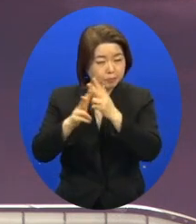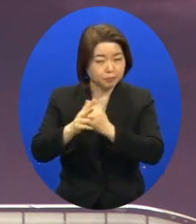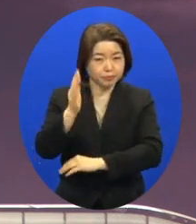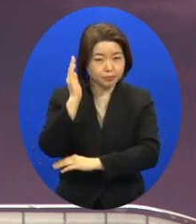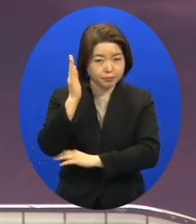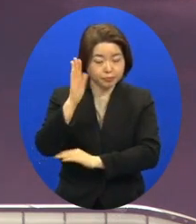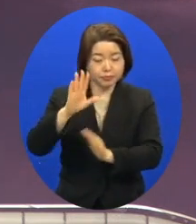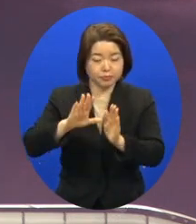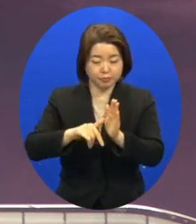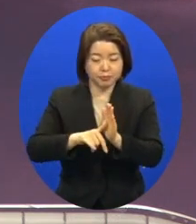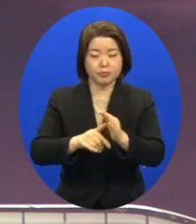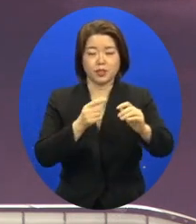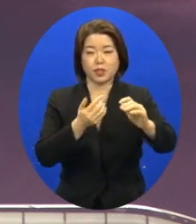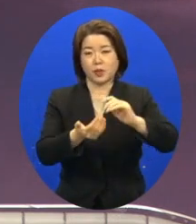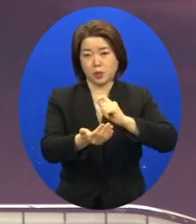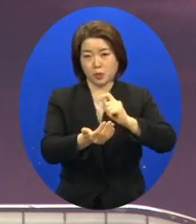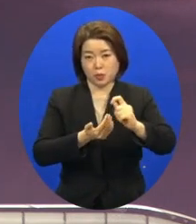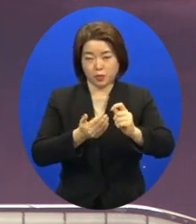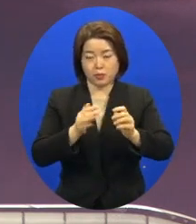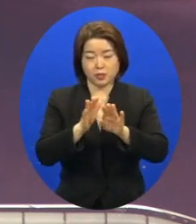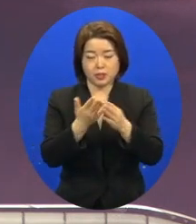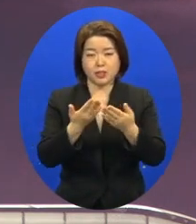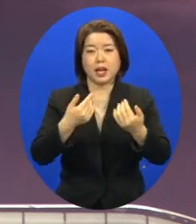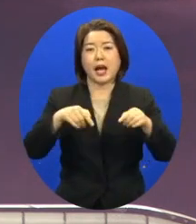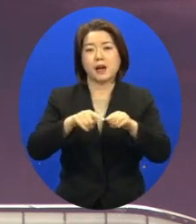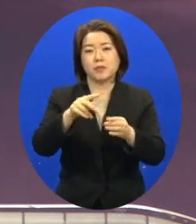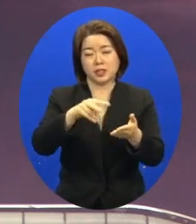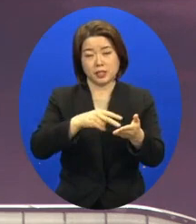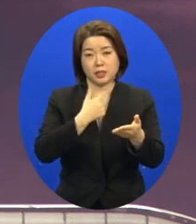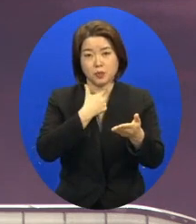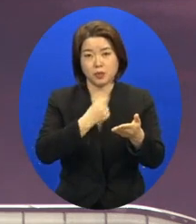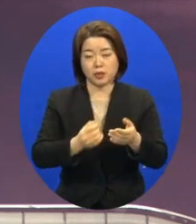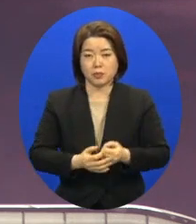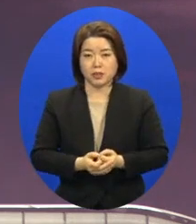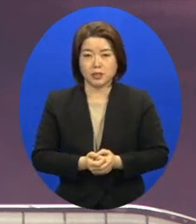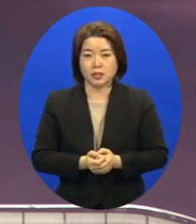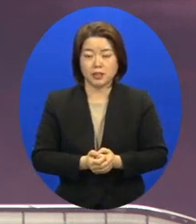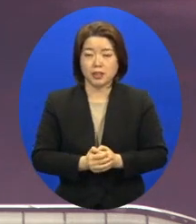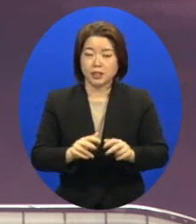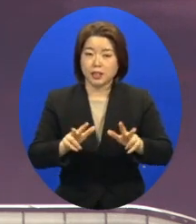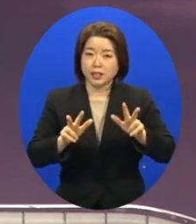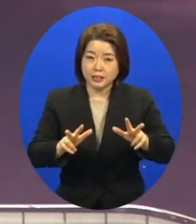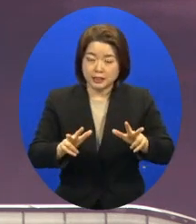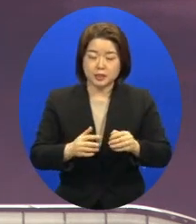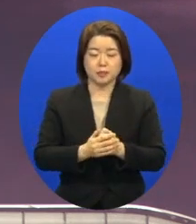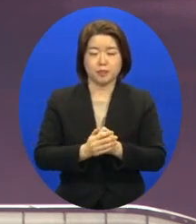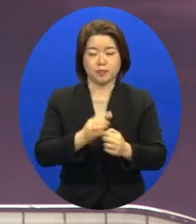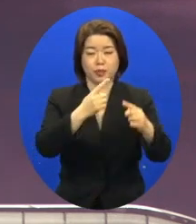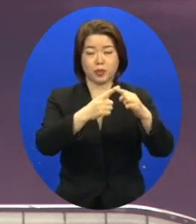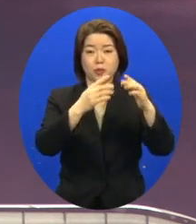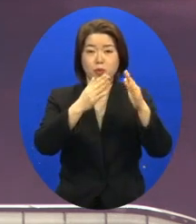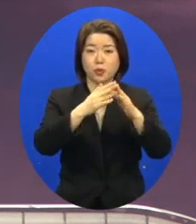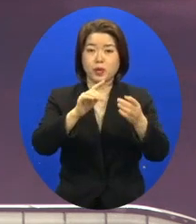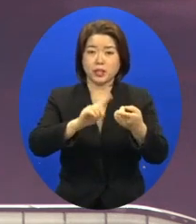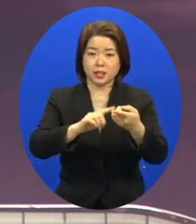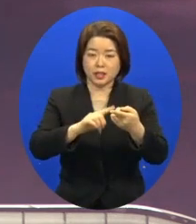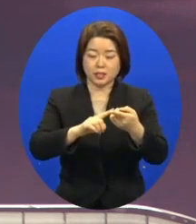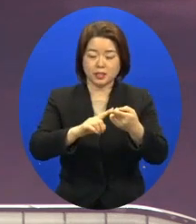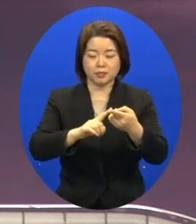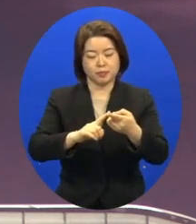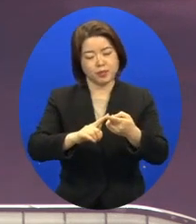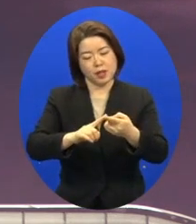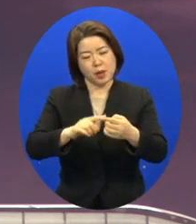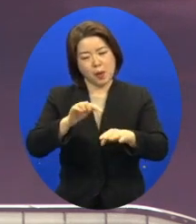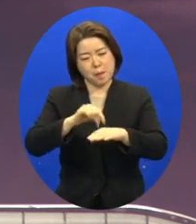고린도전서를 함께 읽으려고 합니다. 지금 현재는 교회에 대한 마음이 많이 불편한 때에